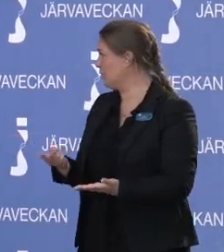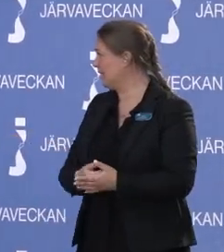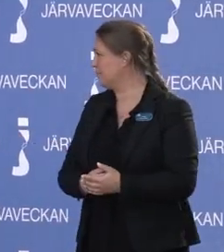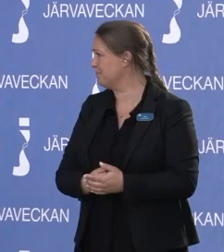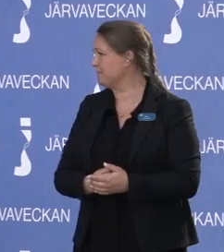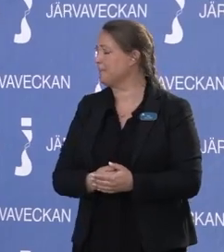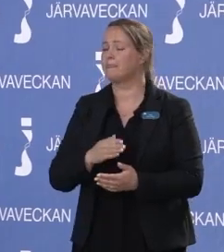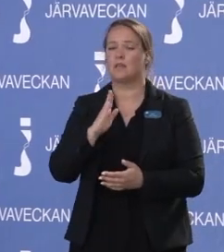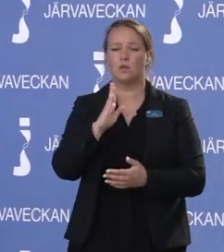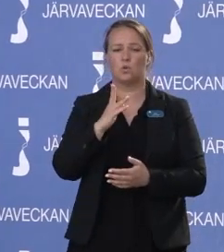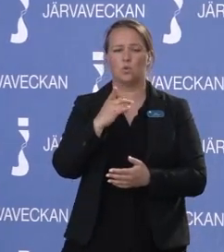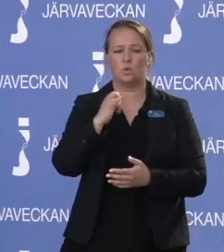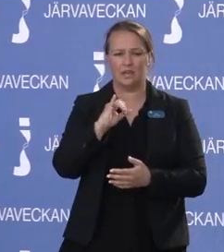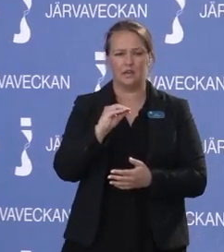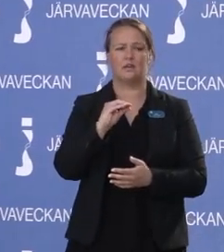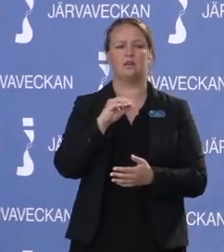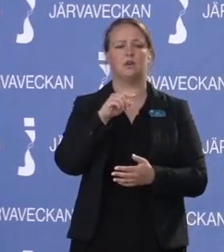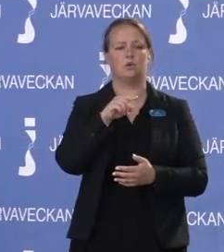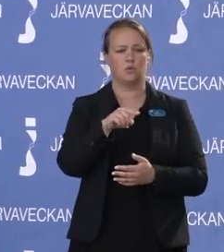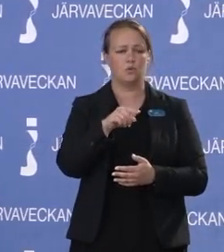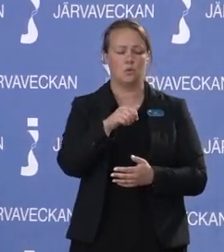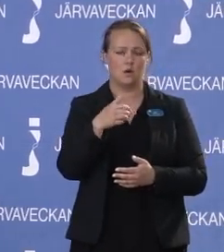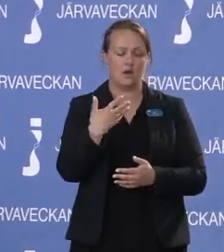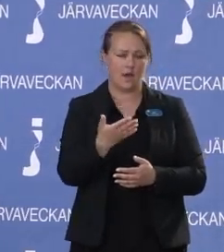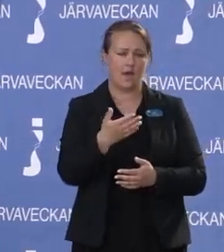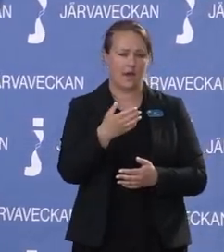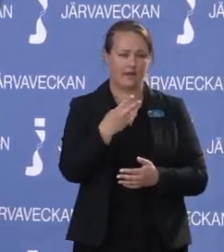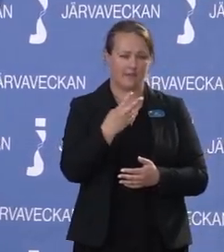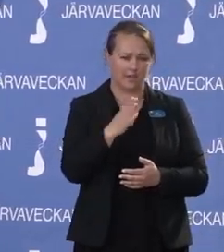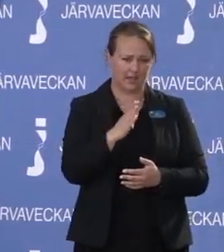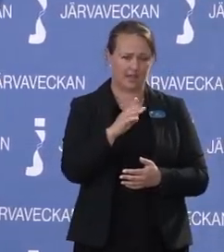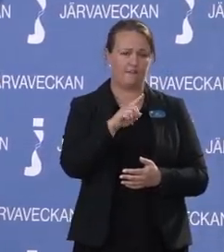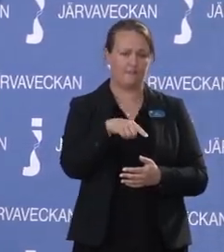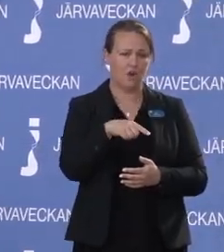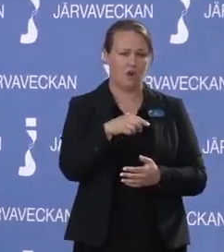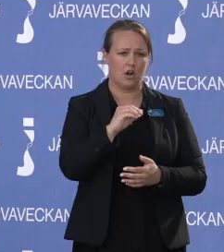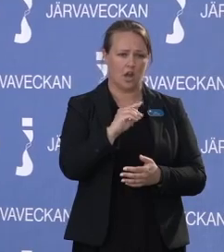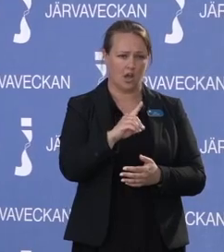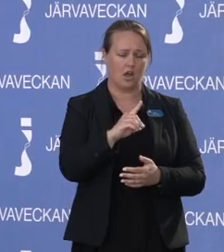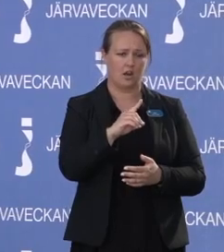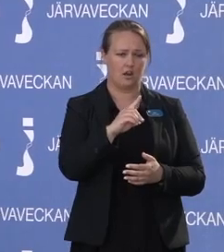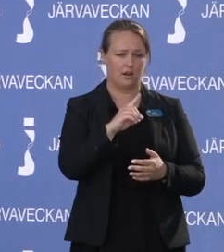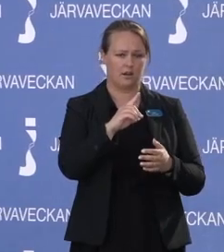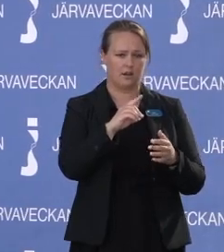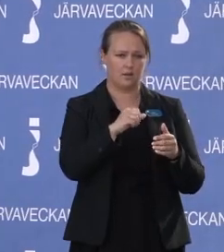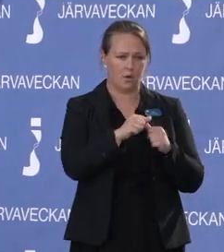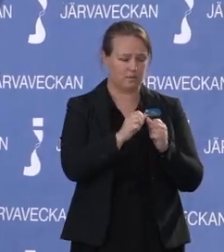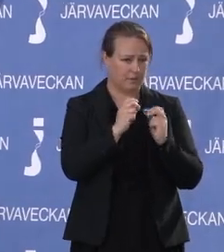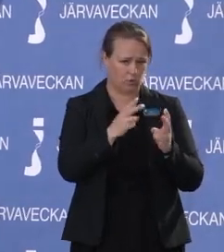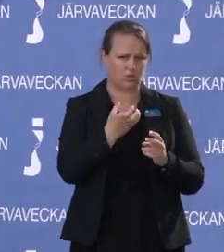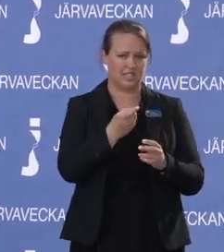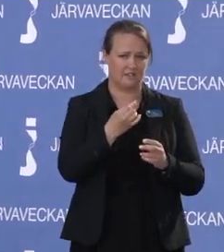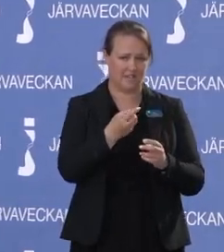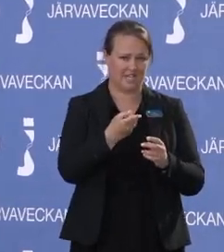Julia, du är ju inte bara vd för Alkompis och styrelseledamot i Medieakademin. Du är civilekonom och du